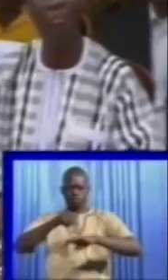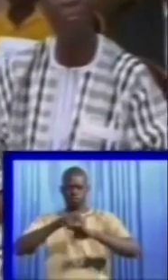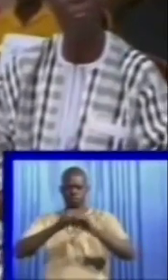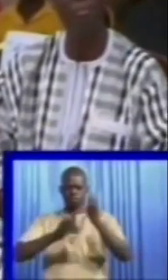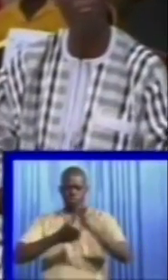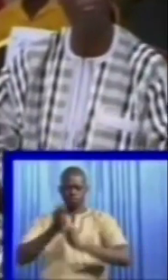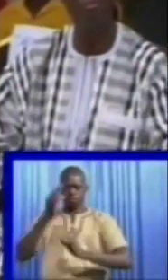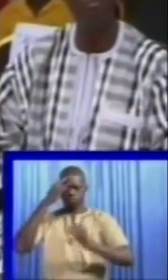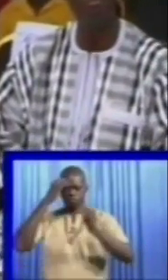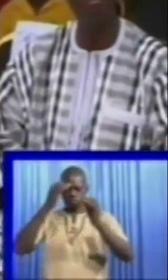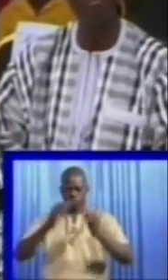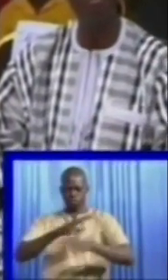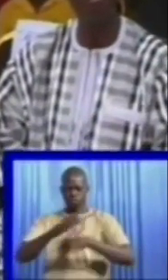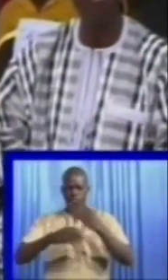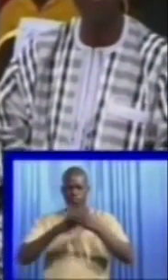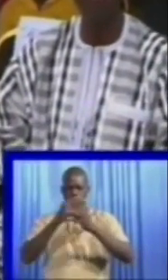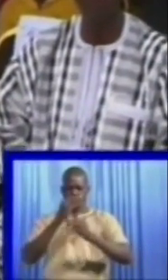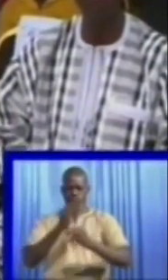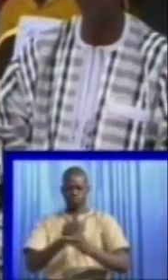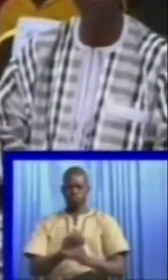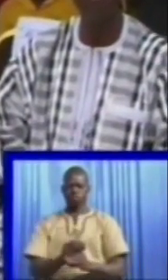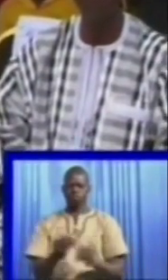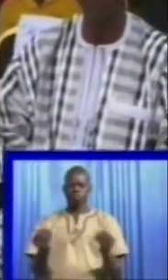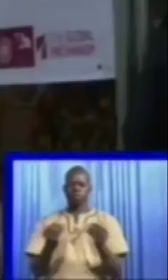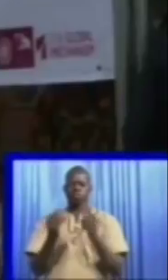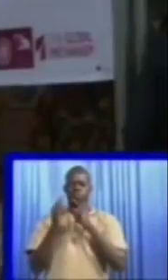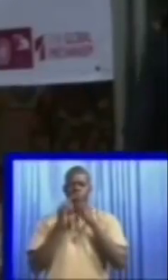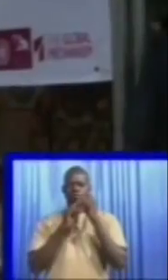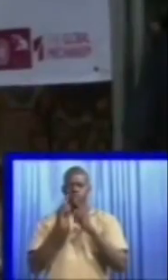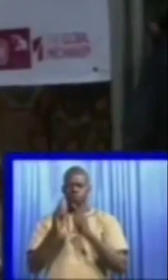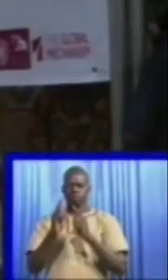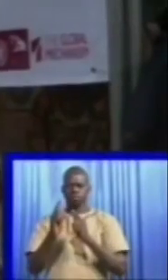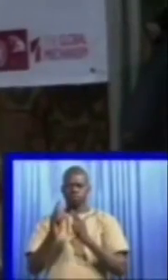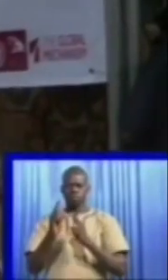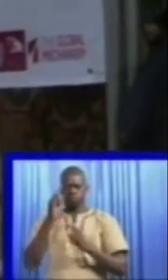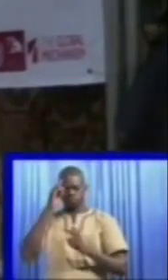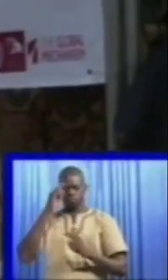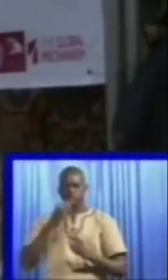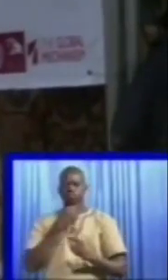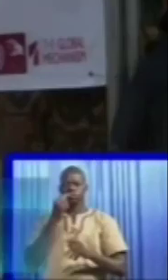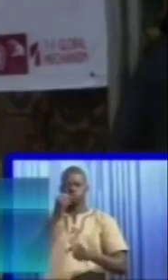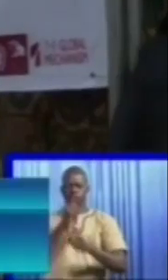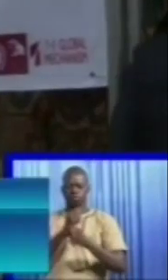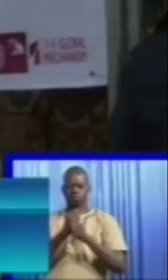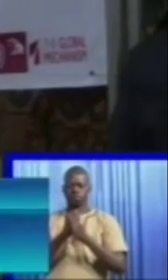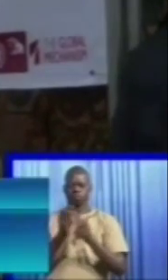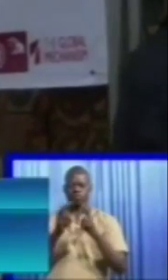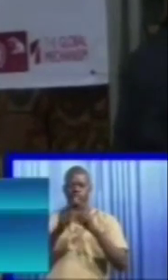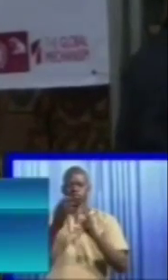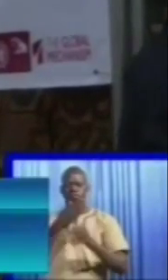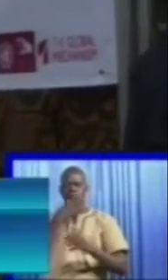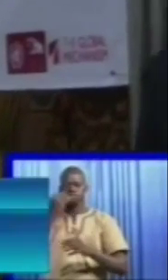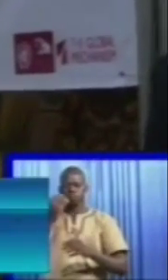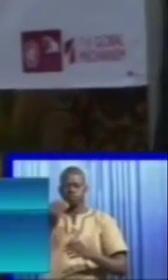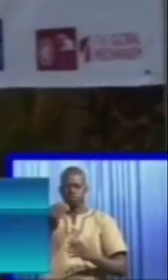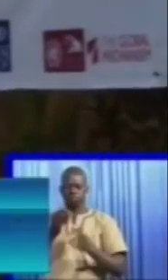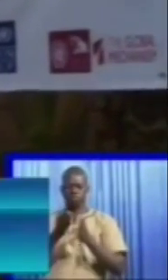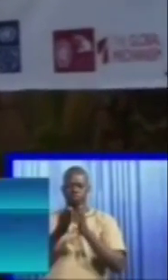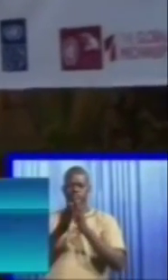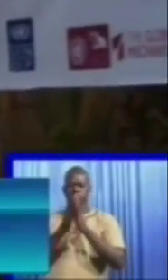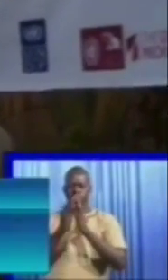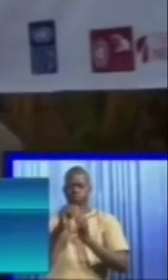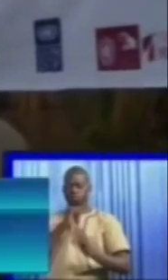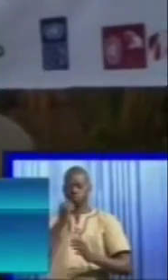par l'engagement de tous les acteurs. D'où ce message. Donc c'est un message pour dire, travaillons mieux. On ne demande pas de ne pas